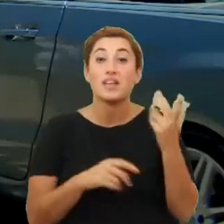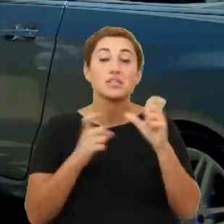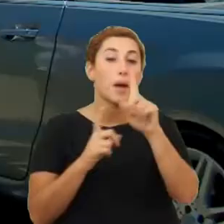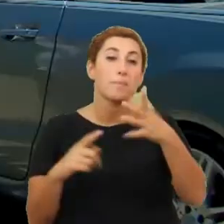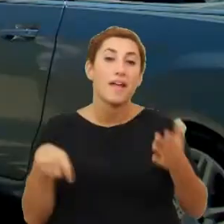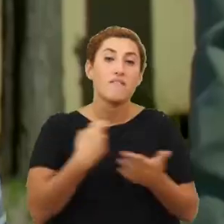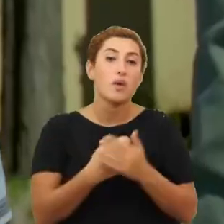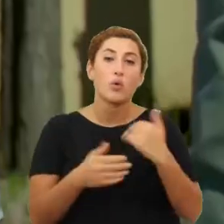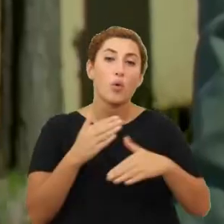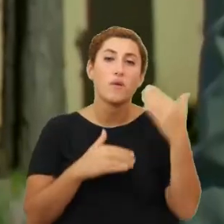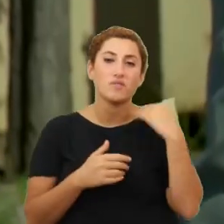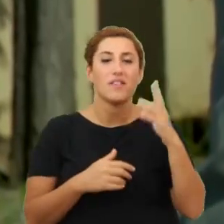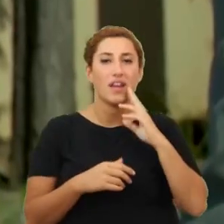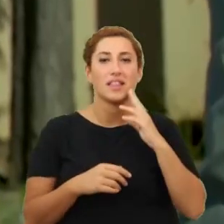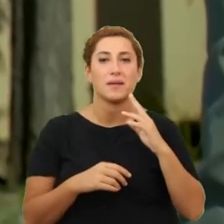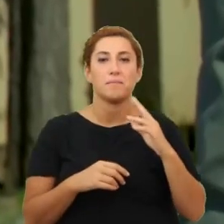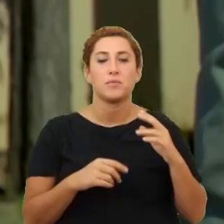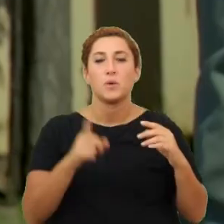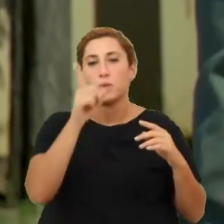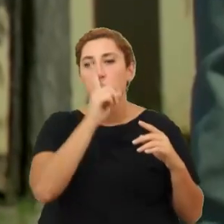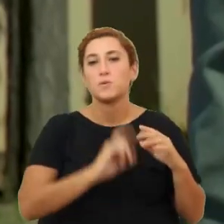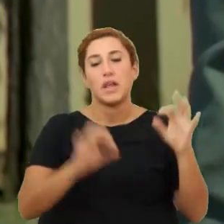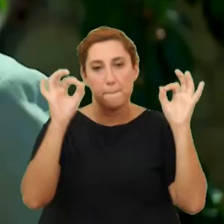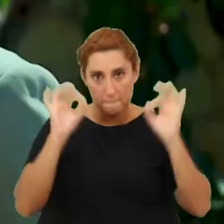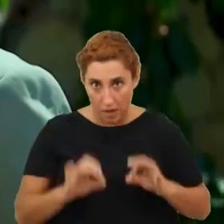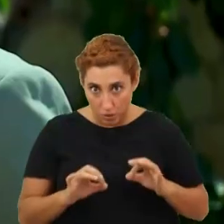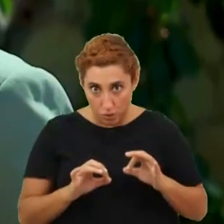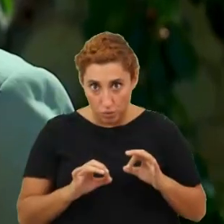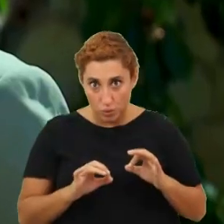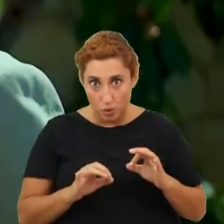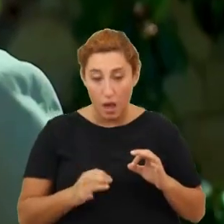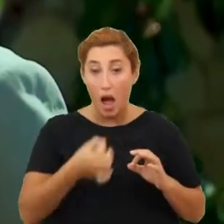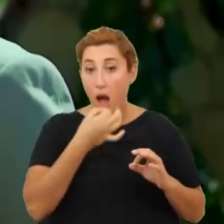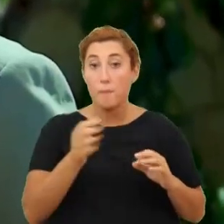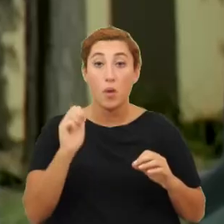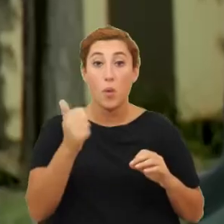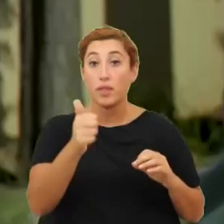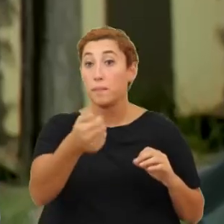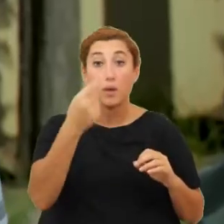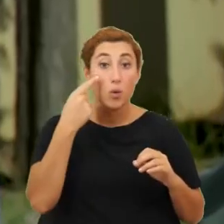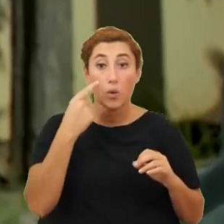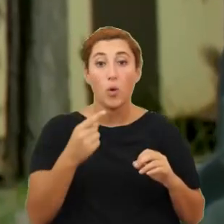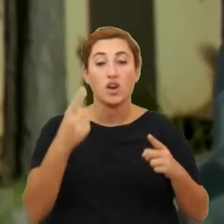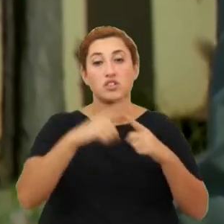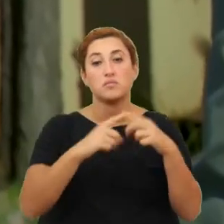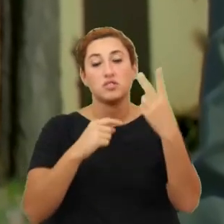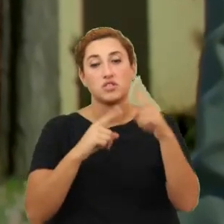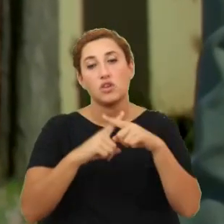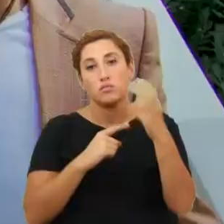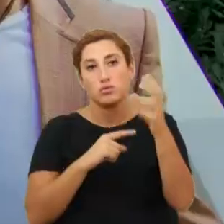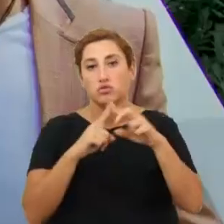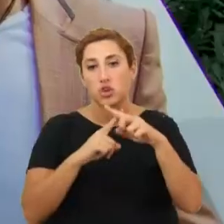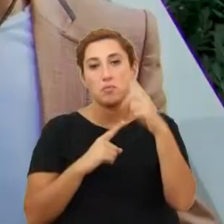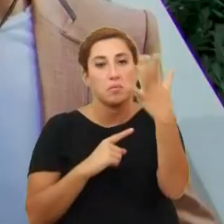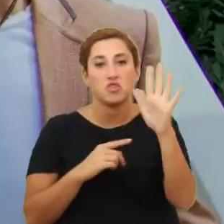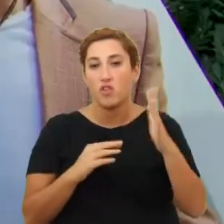veriyordu sana daha önce? Ben taksim etti 100 TL ile başlıyor. Haberin önem durumuna göre çarpı 2, çarpı 3, çarpı